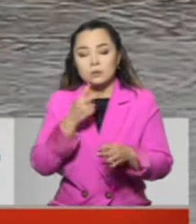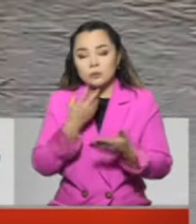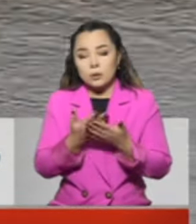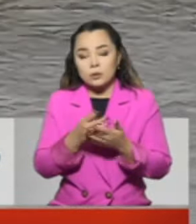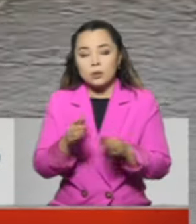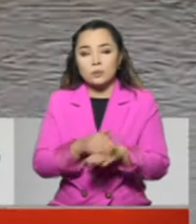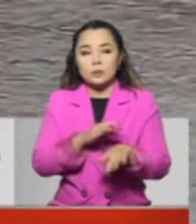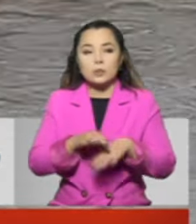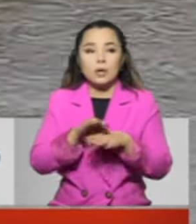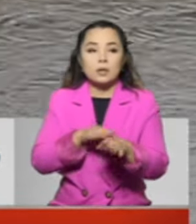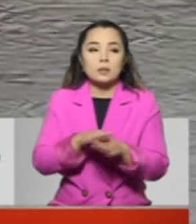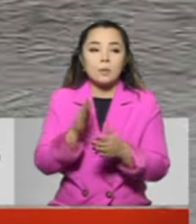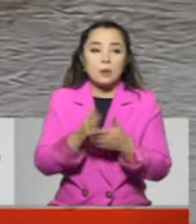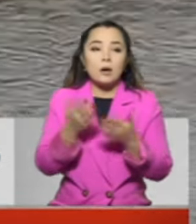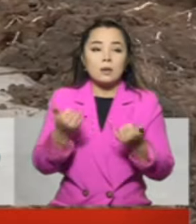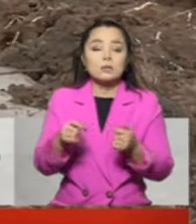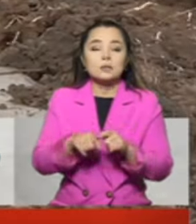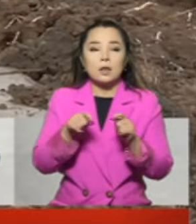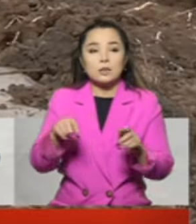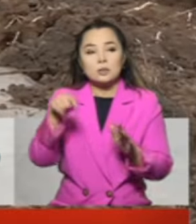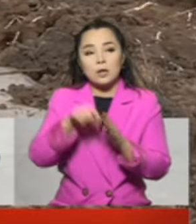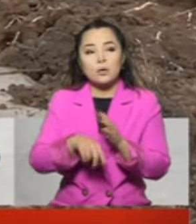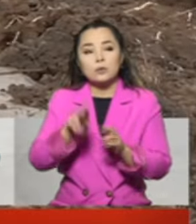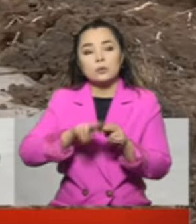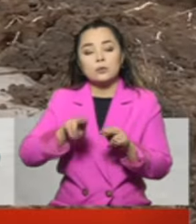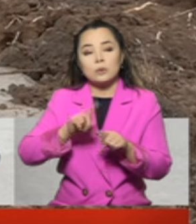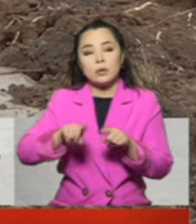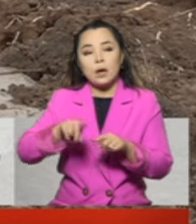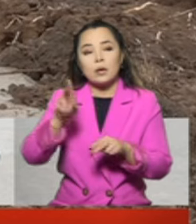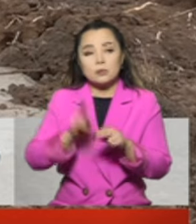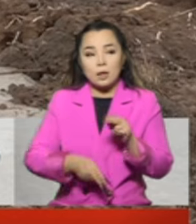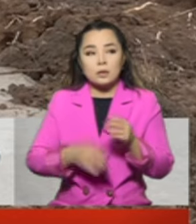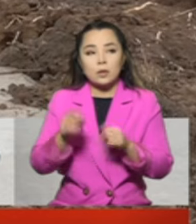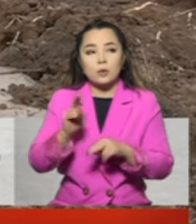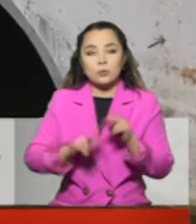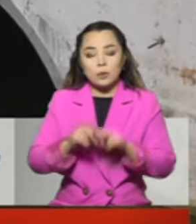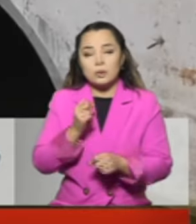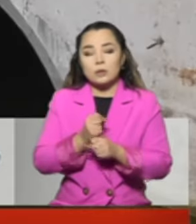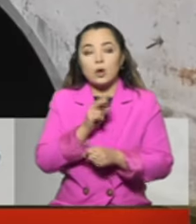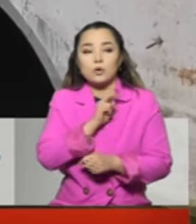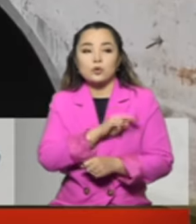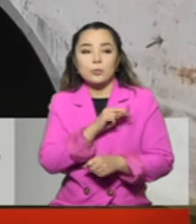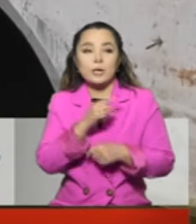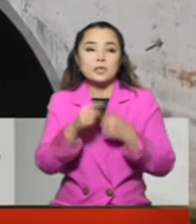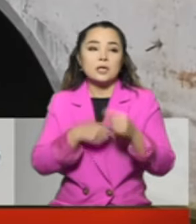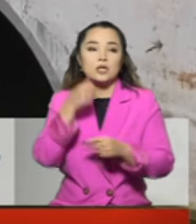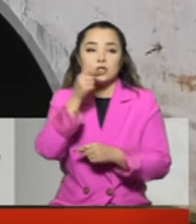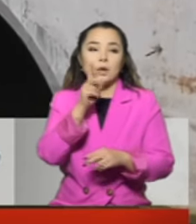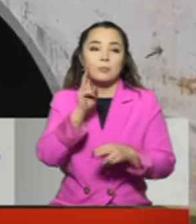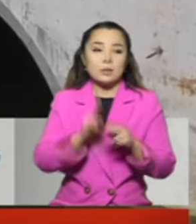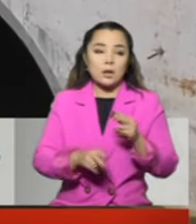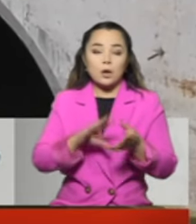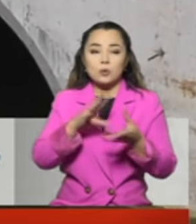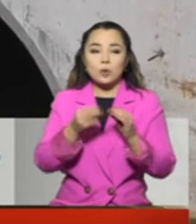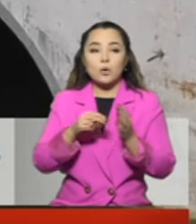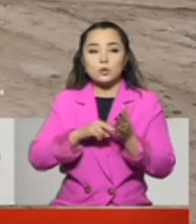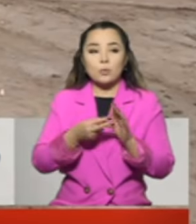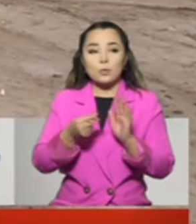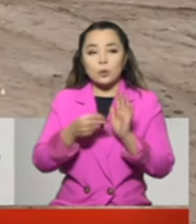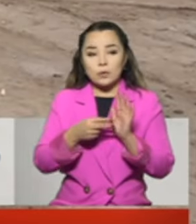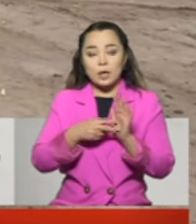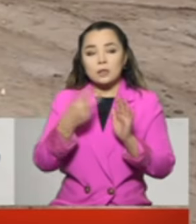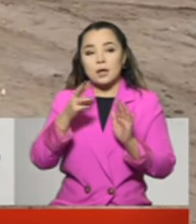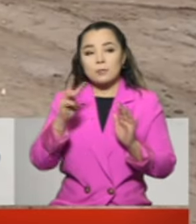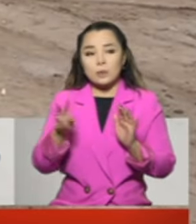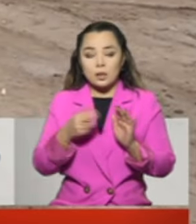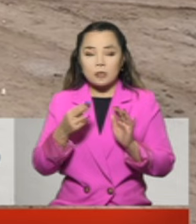отыр. Ал Ақсай арнасын тереңдету биыл аяқталмақ. Бағырлай және Құрайлы сайдағы жұмыстар келер жылы бітеді. Жалпы жоба құны